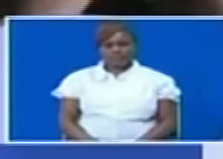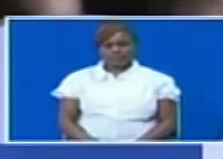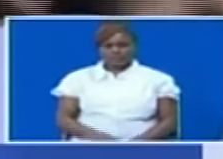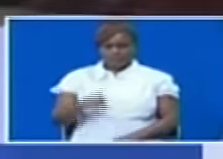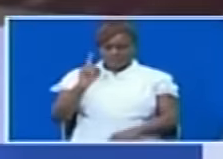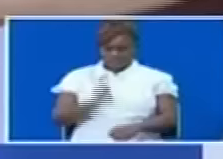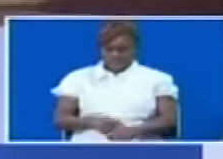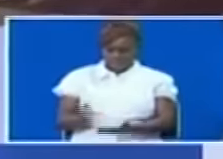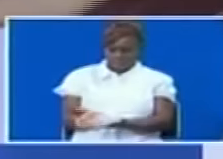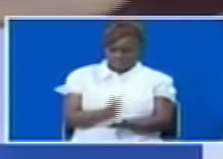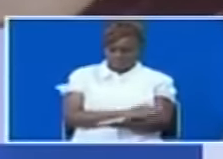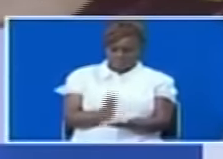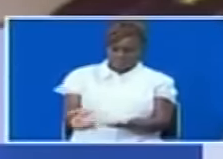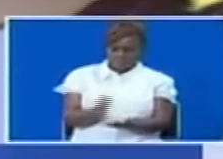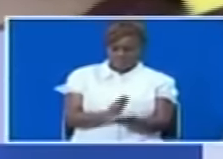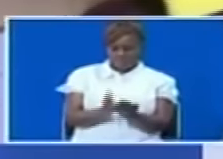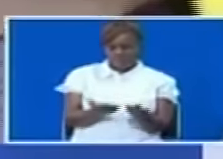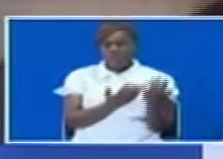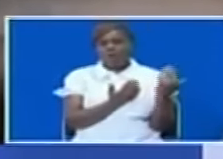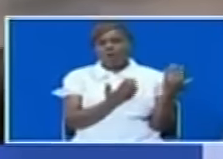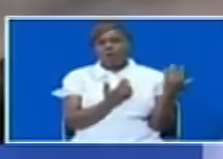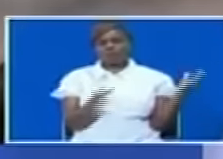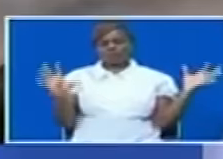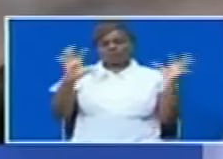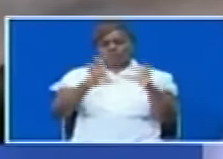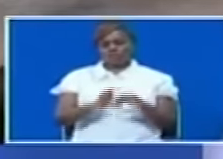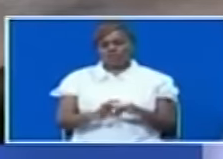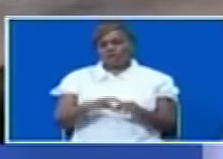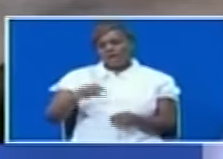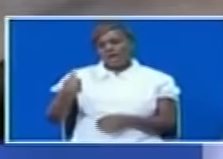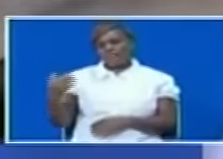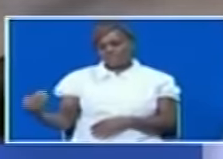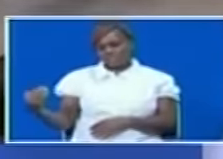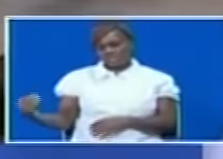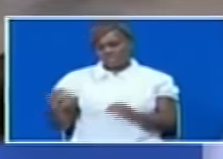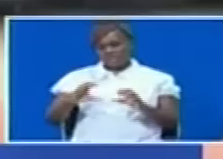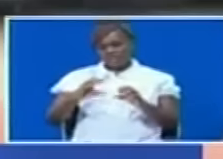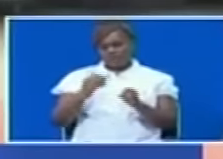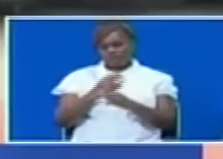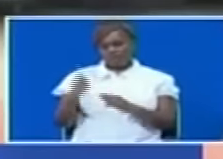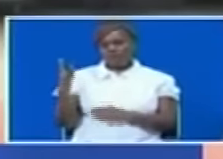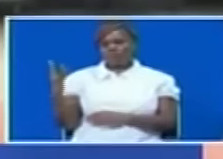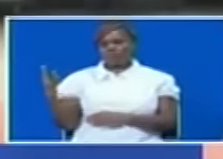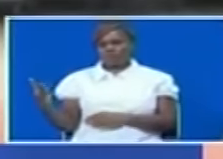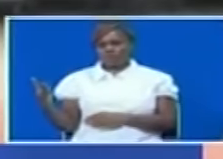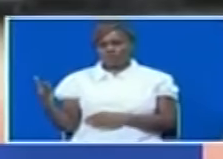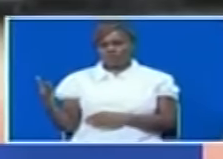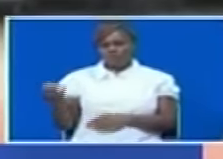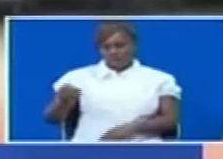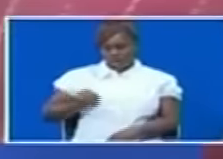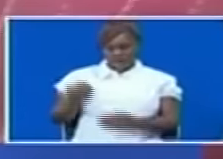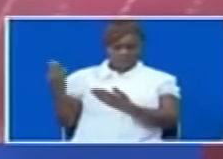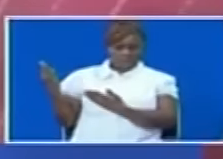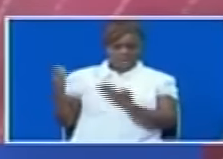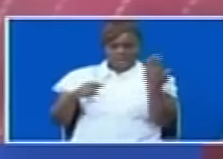Anabukua bukua vitabu pengine akiwa na matumaini ya kujiunga na wanafunzi wenzake wa kidato cha nne. Binti huyu ambaye